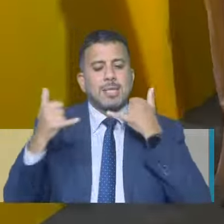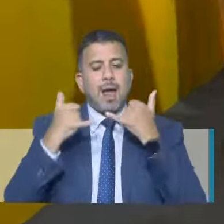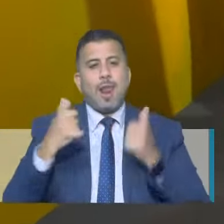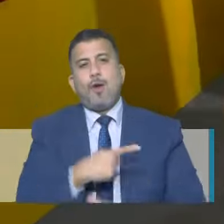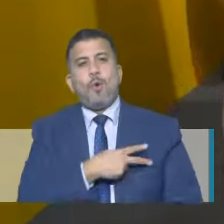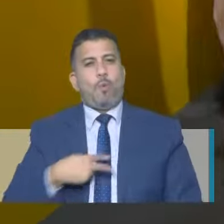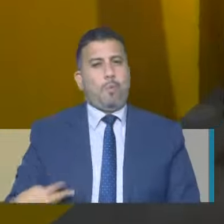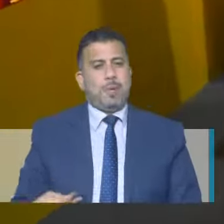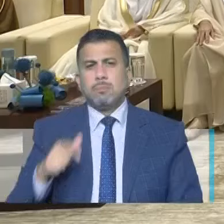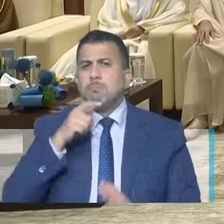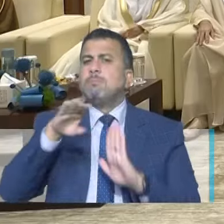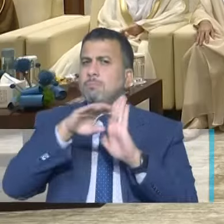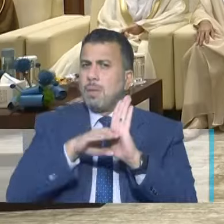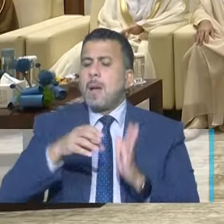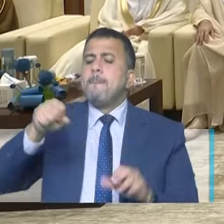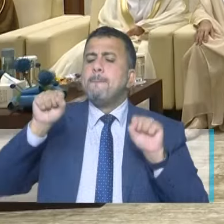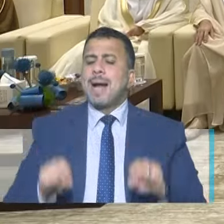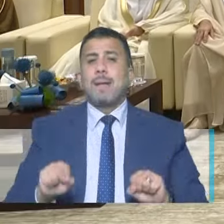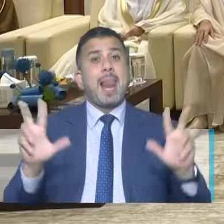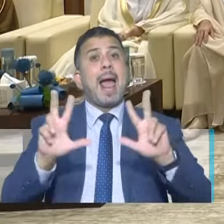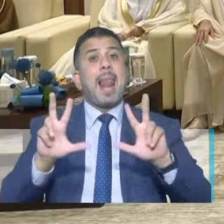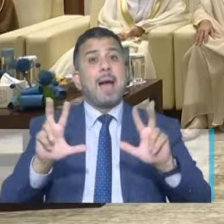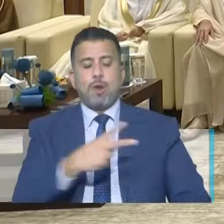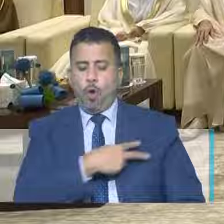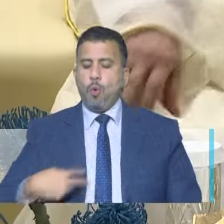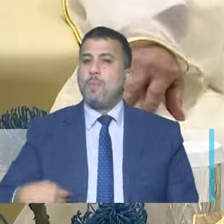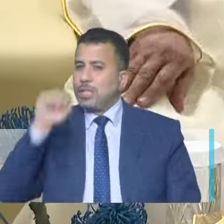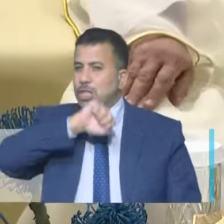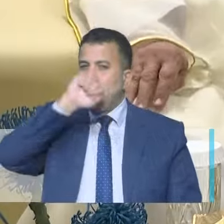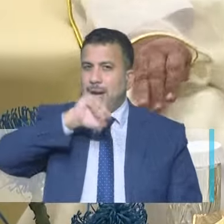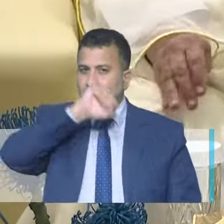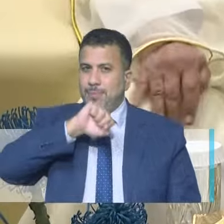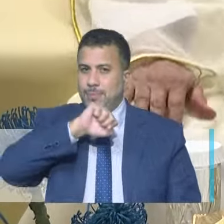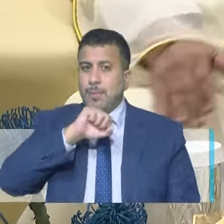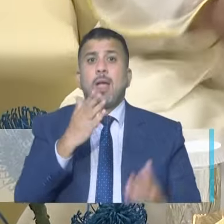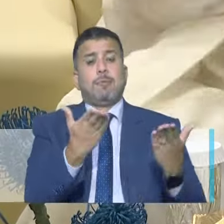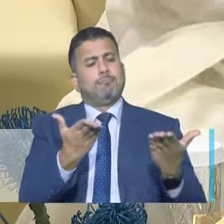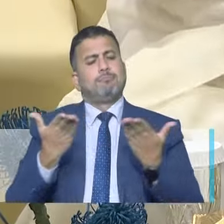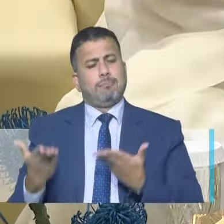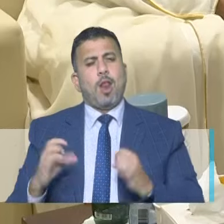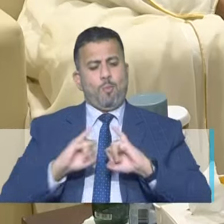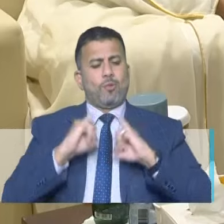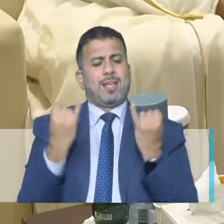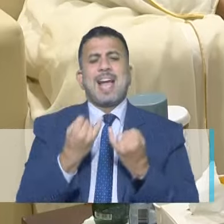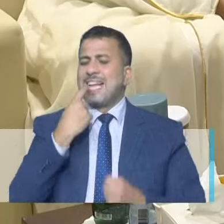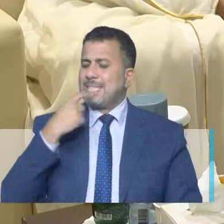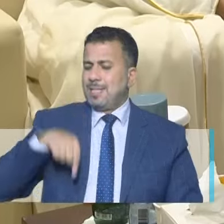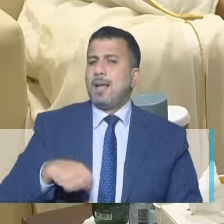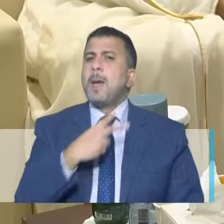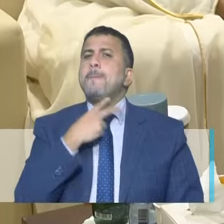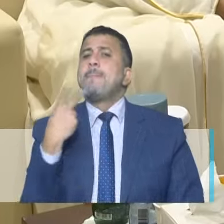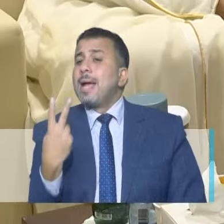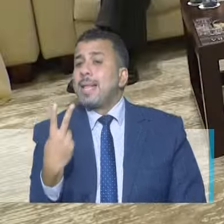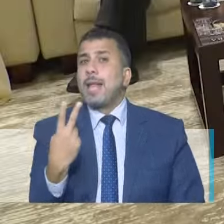والذي يقام بتنظيم من المكتب الاعلامي لحكومه الشارقه ويستضيف المنتدى هذا العام اكثر من